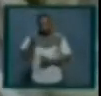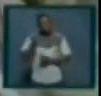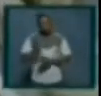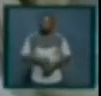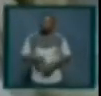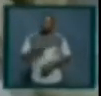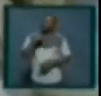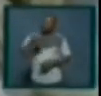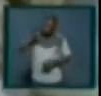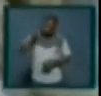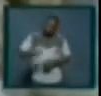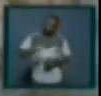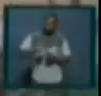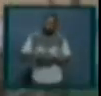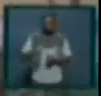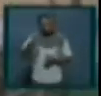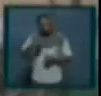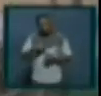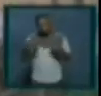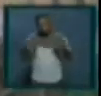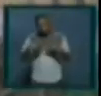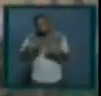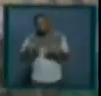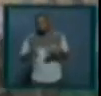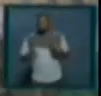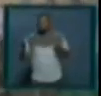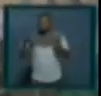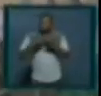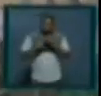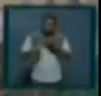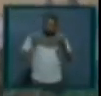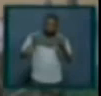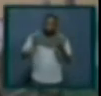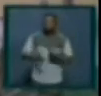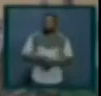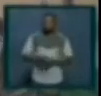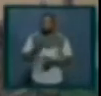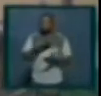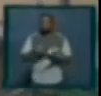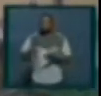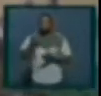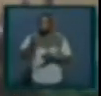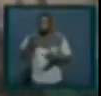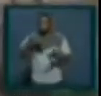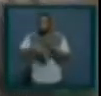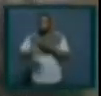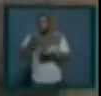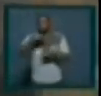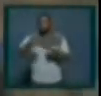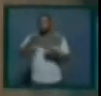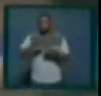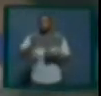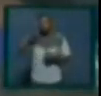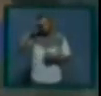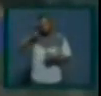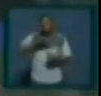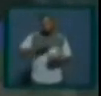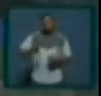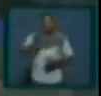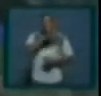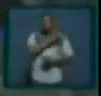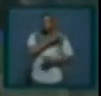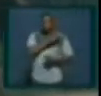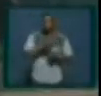là, c'est dissipé. Et très peu. Dans la situation de M. Ouédraogo, sont faciles